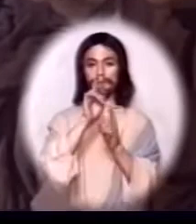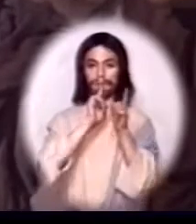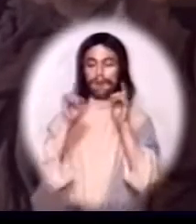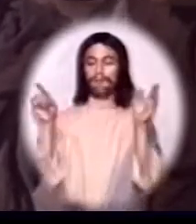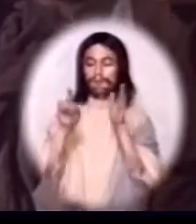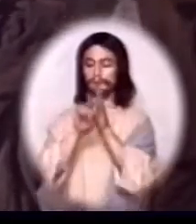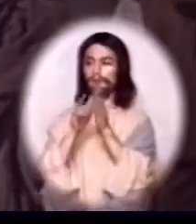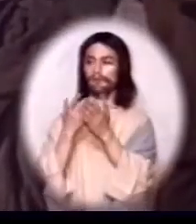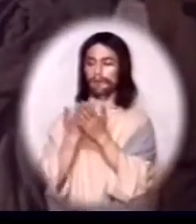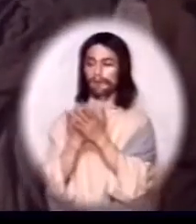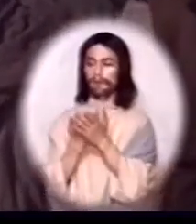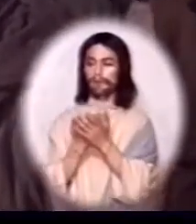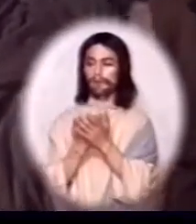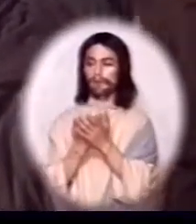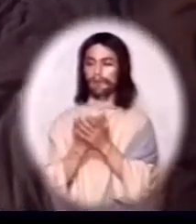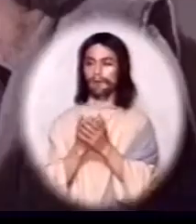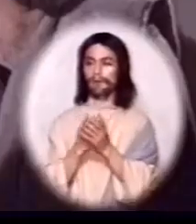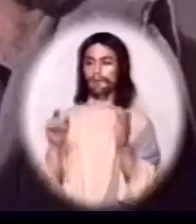우리 말을 믿으세요.